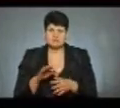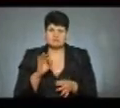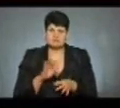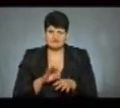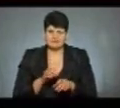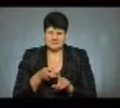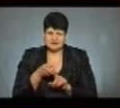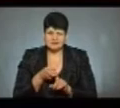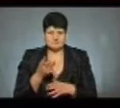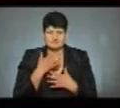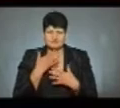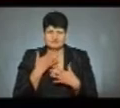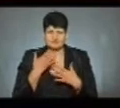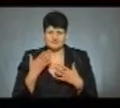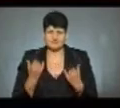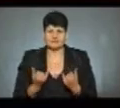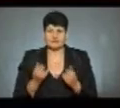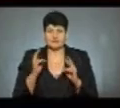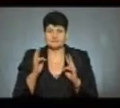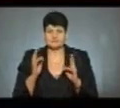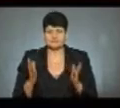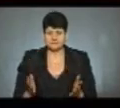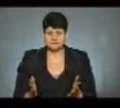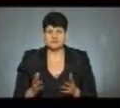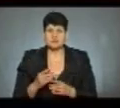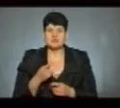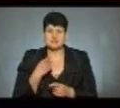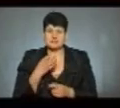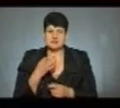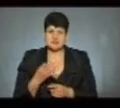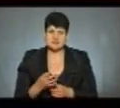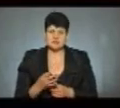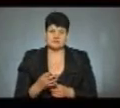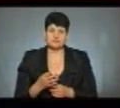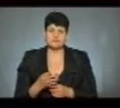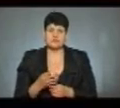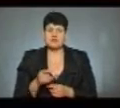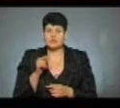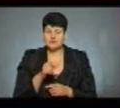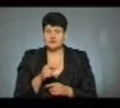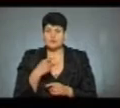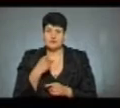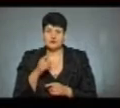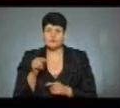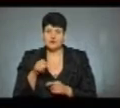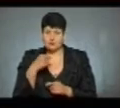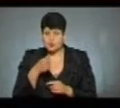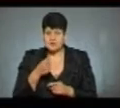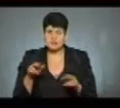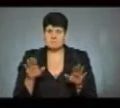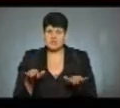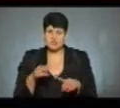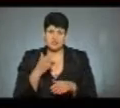відділу організації протиепізотичної роботи Держпродспоживслужби області Володимир Марків. За його словами, цього року пташиного грипу